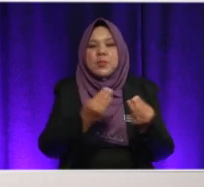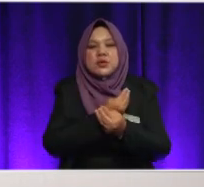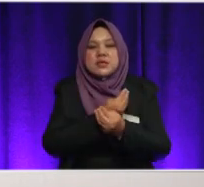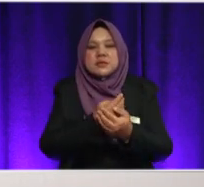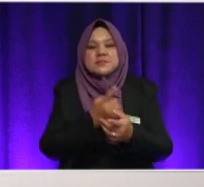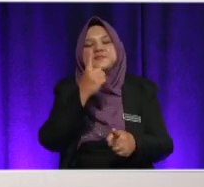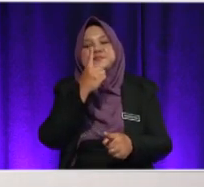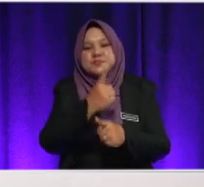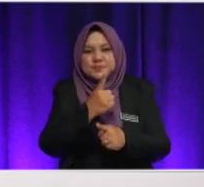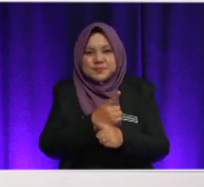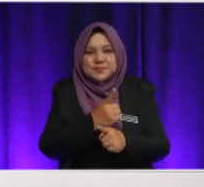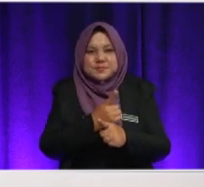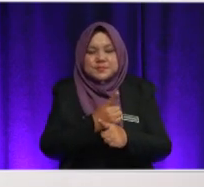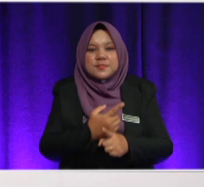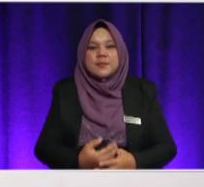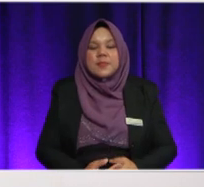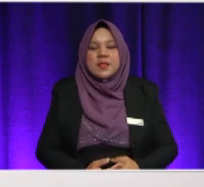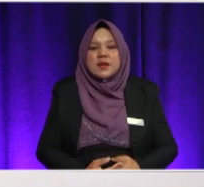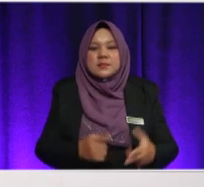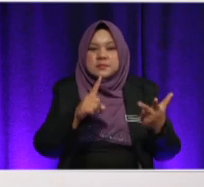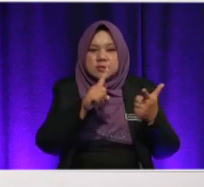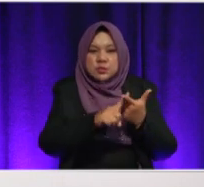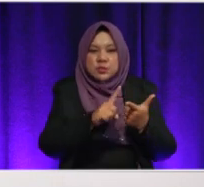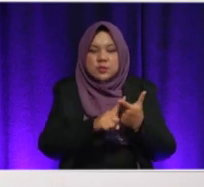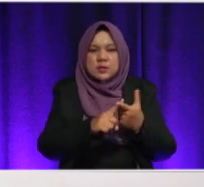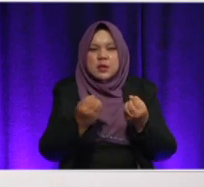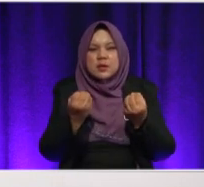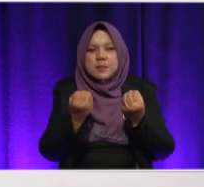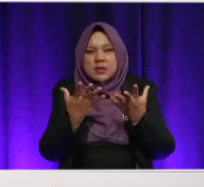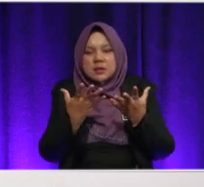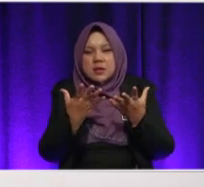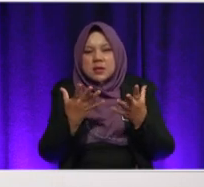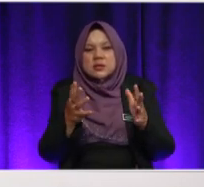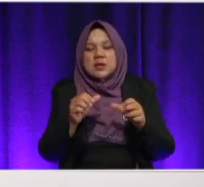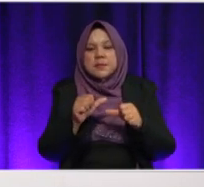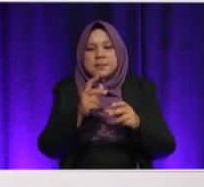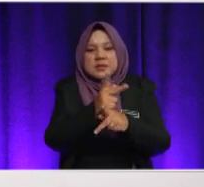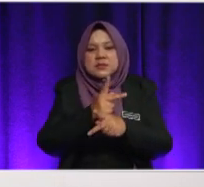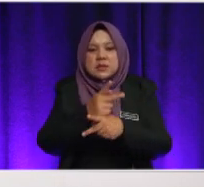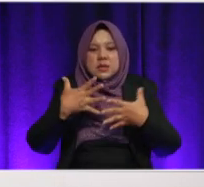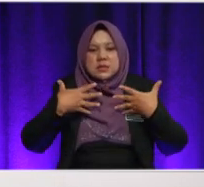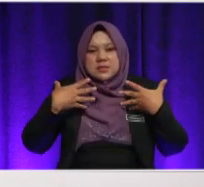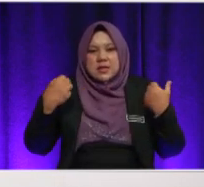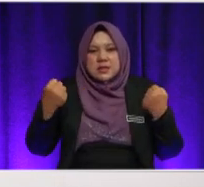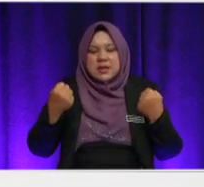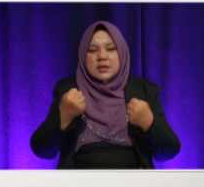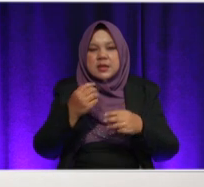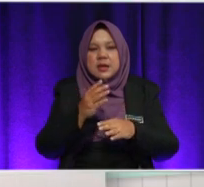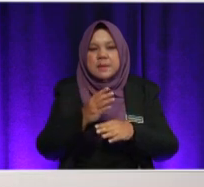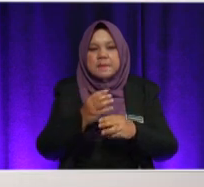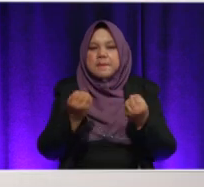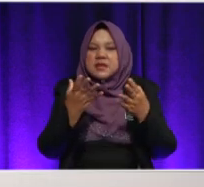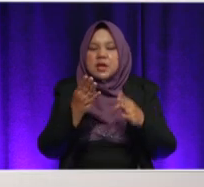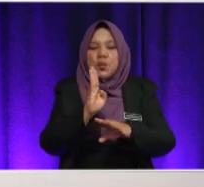betul warna merah ada yang kedua ke pembakaran kaidah dalam penjagaan kesehatan yang berasal dari